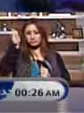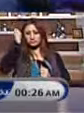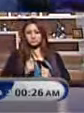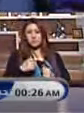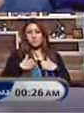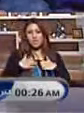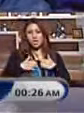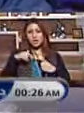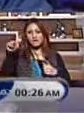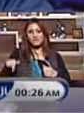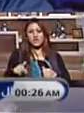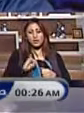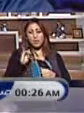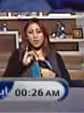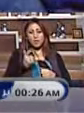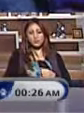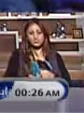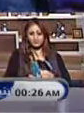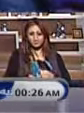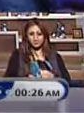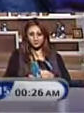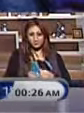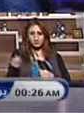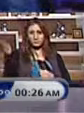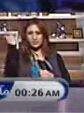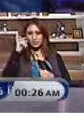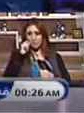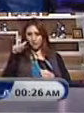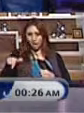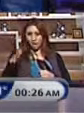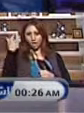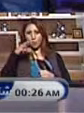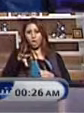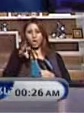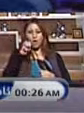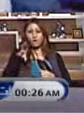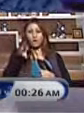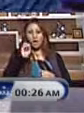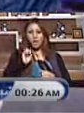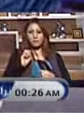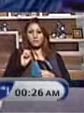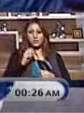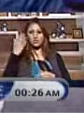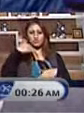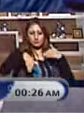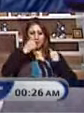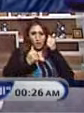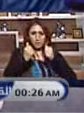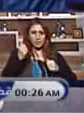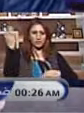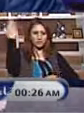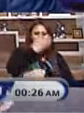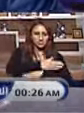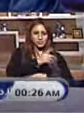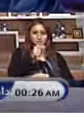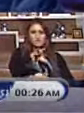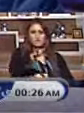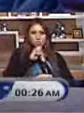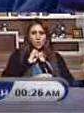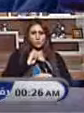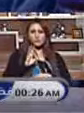اساس اقتصاد المجتمع نعم قال ابو بكر انت يا ابا ذر انت رجل ضعيف هو كان عنده يعني يرى ان